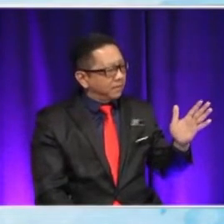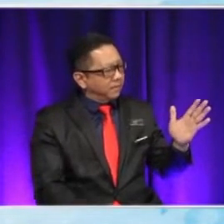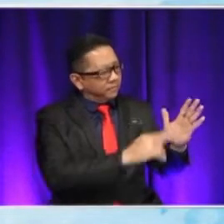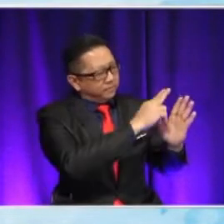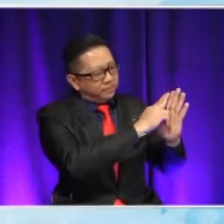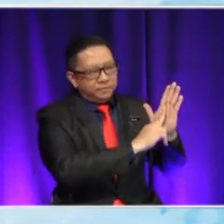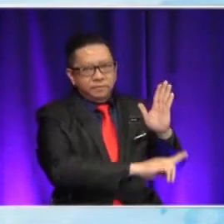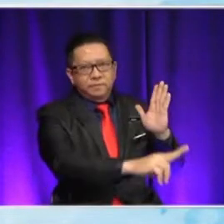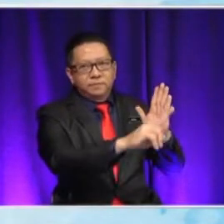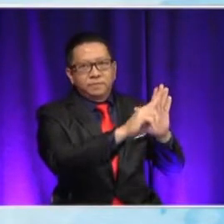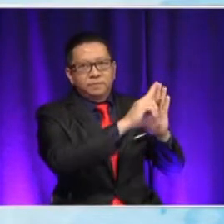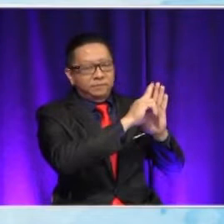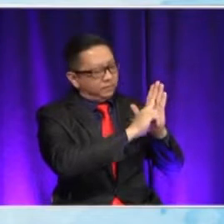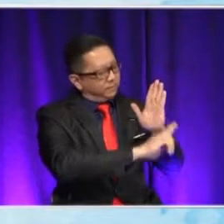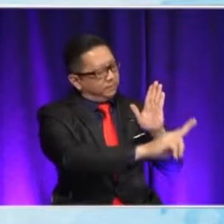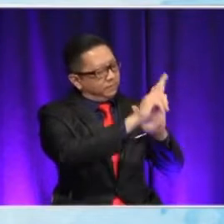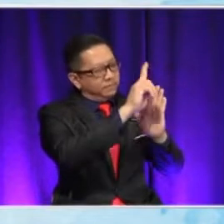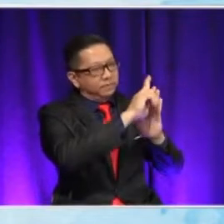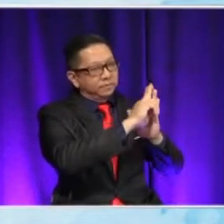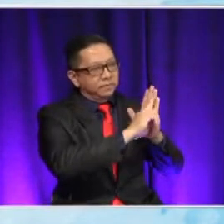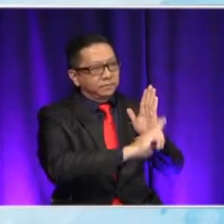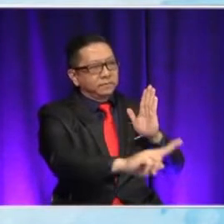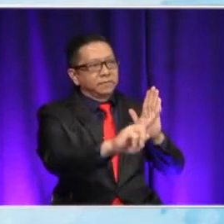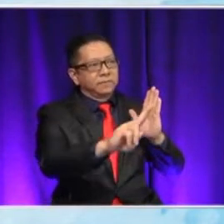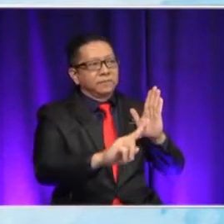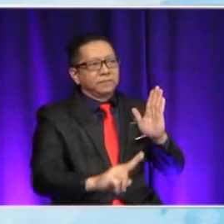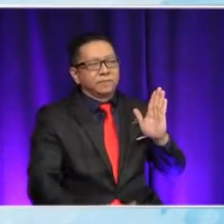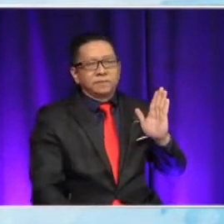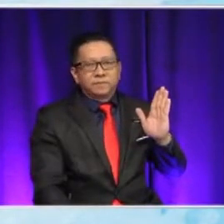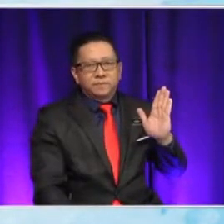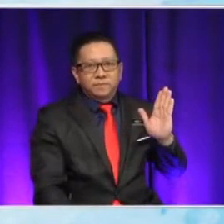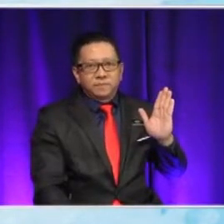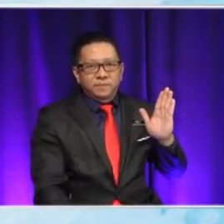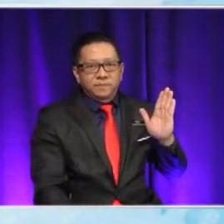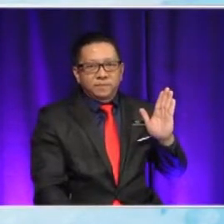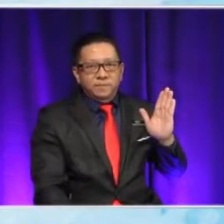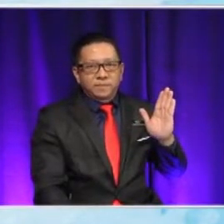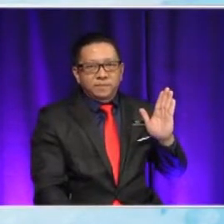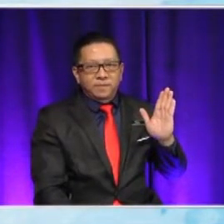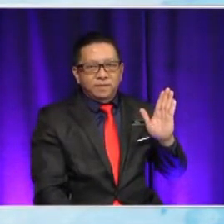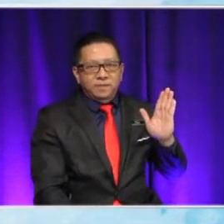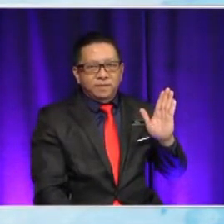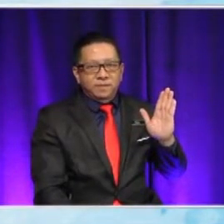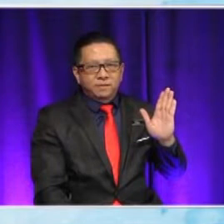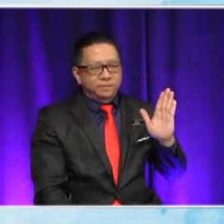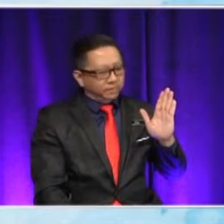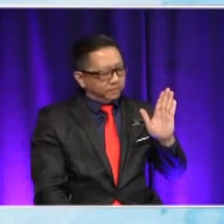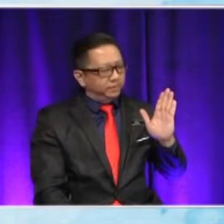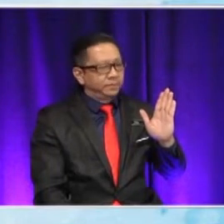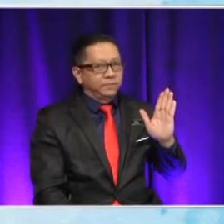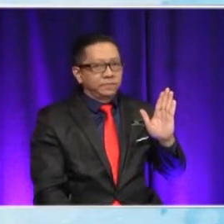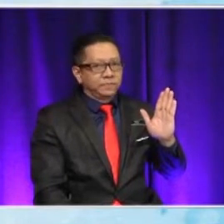betulkan opsi Nampak tak kegunaan disuka bawah tuh nampaknya lebih-lebih hantu di akan serangkai